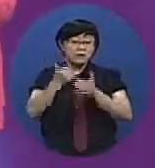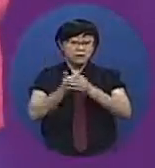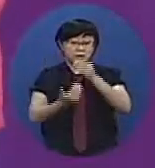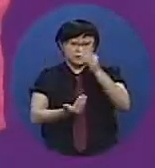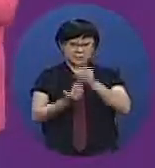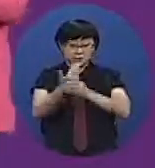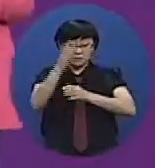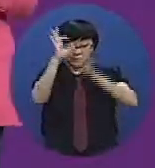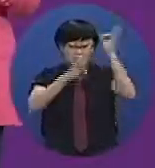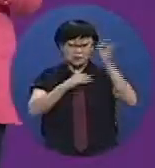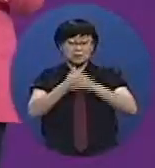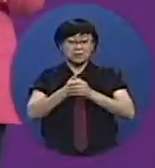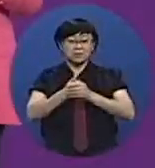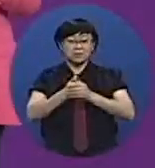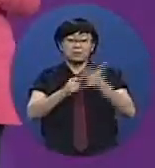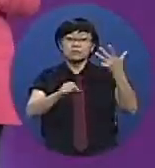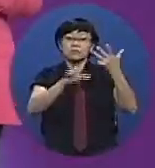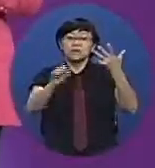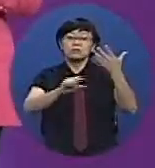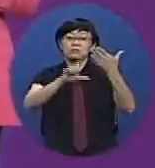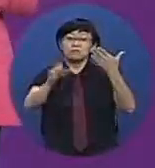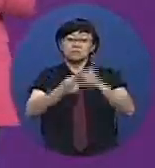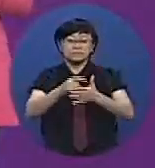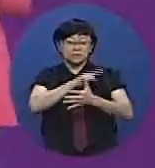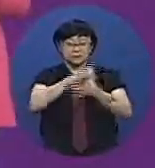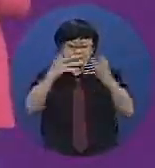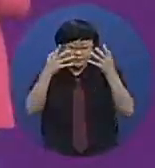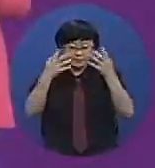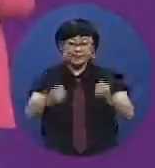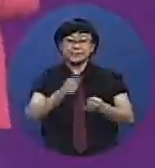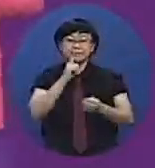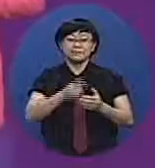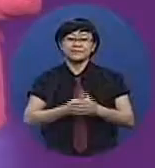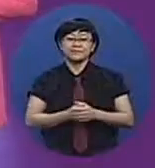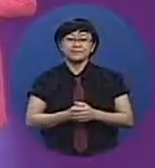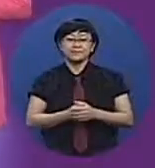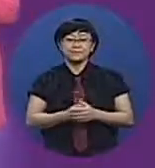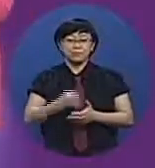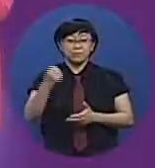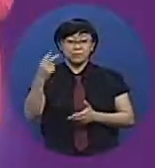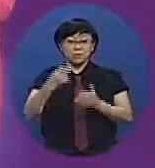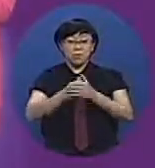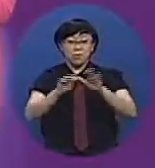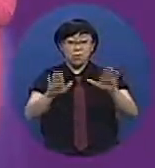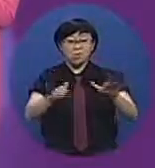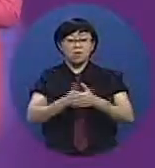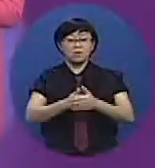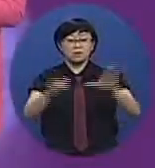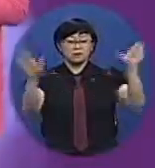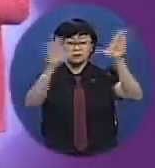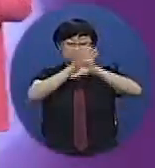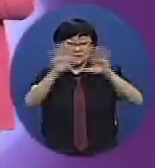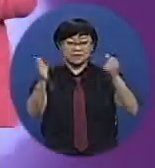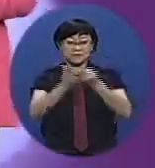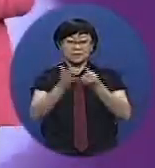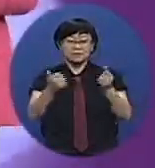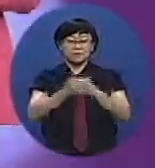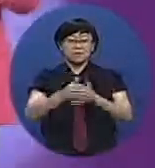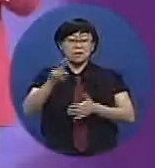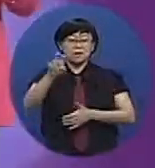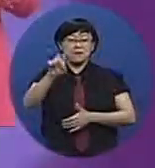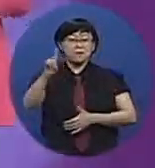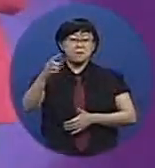정도가 네. 바로 이 8, 9월에 발생한다고 합니다. 아, 예. 또 게다가요, 올해는 날씨 때문에 말벌이